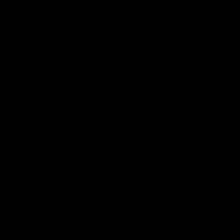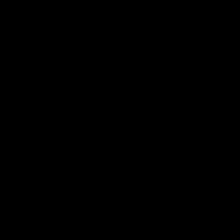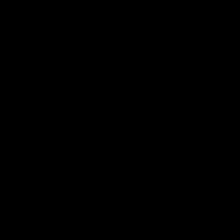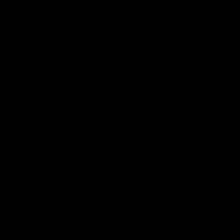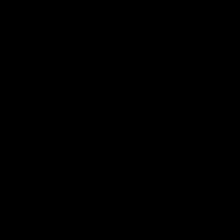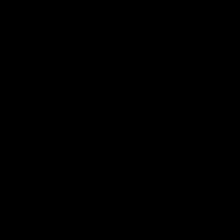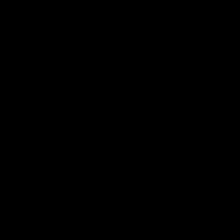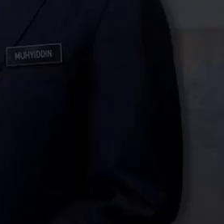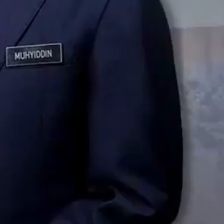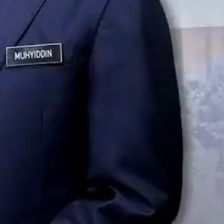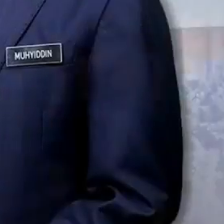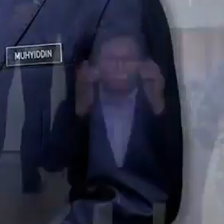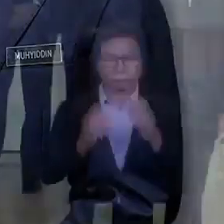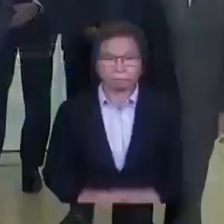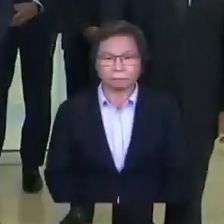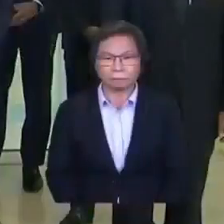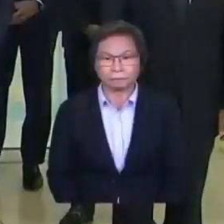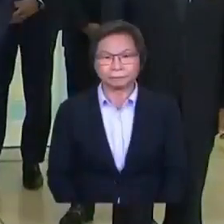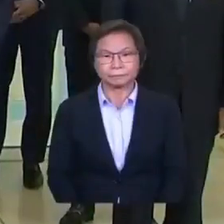cumi-cumi